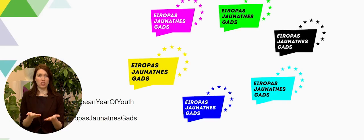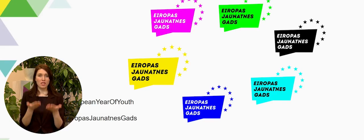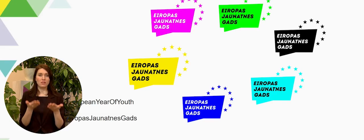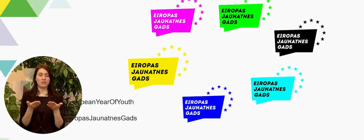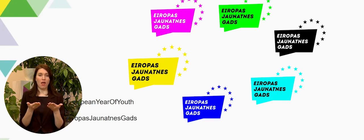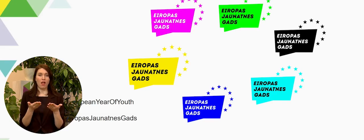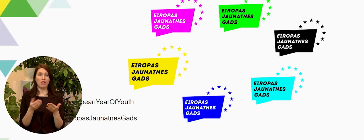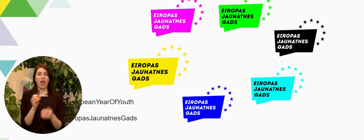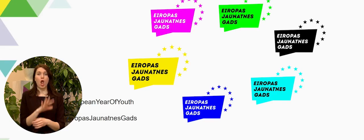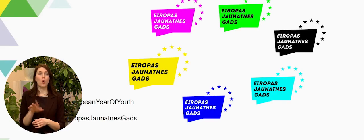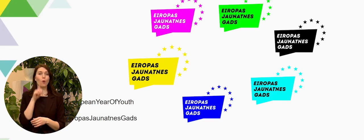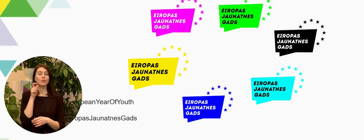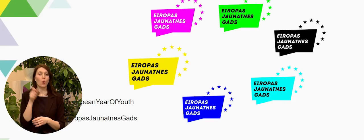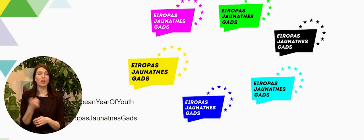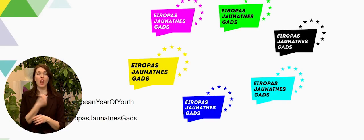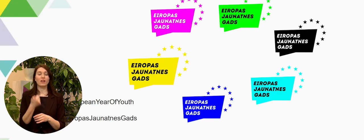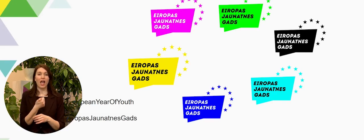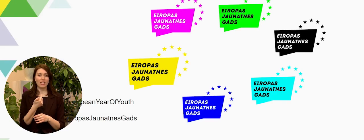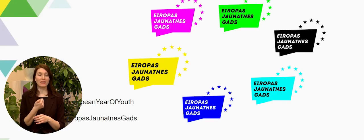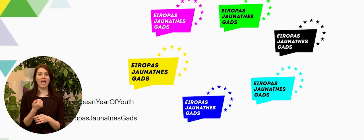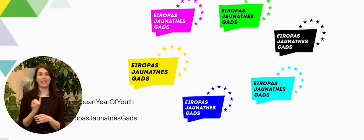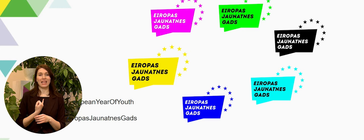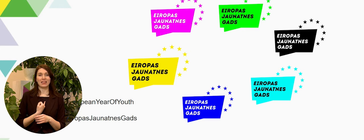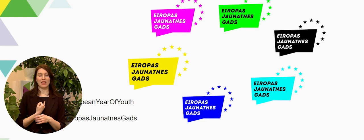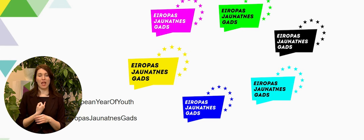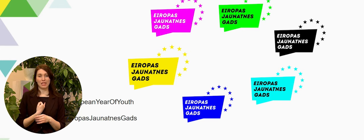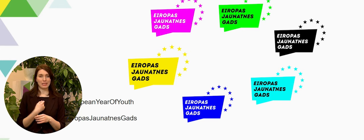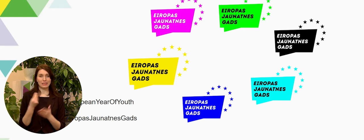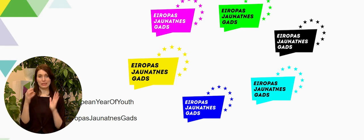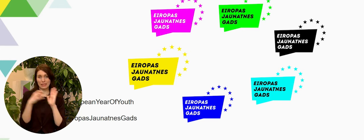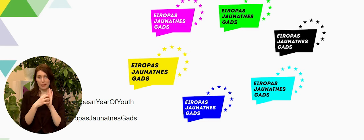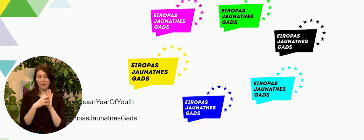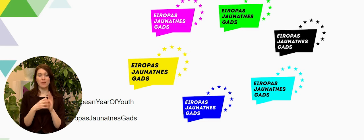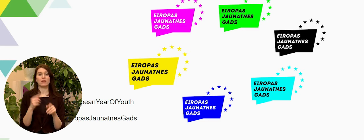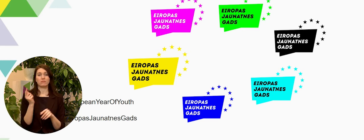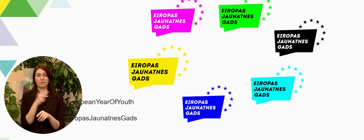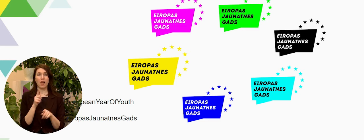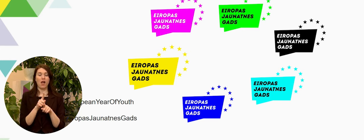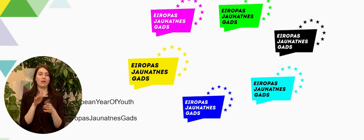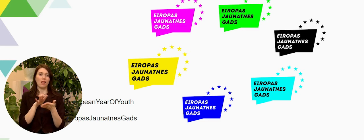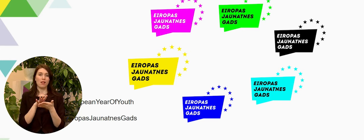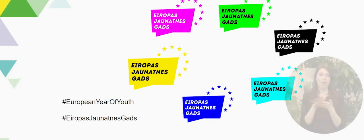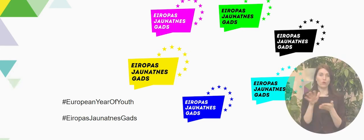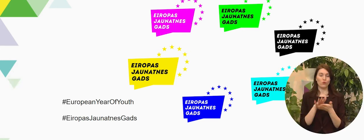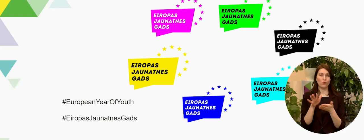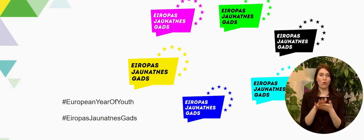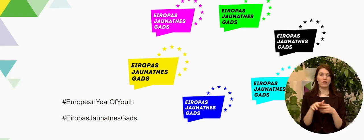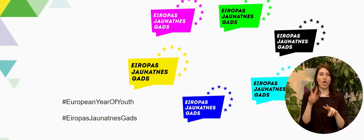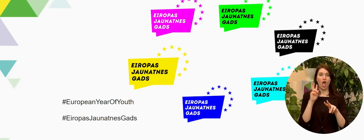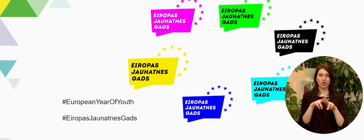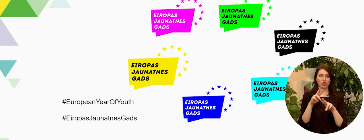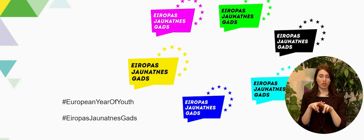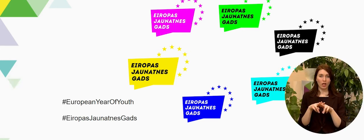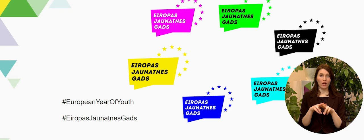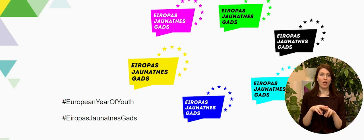ar Eiropas jaunatnes gada identitātes zīmi un lietot haštegus